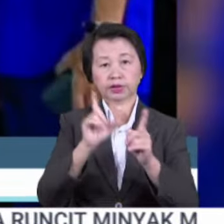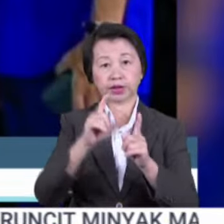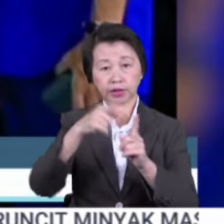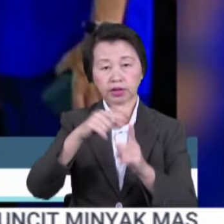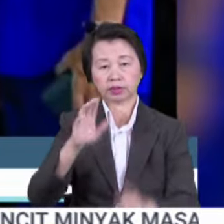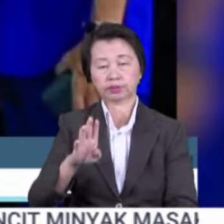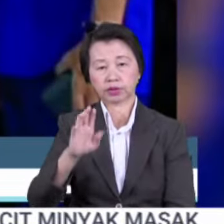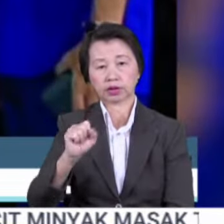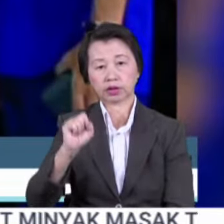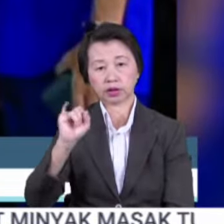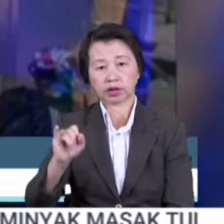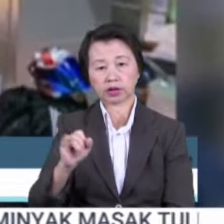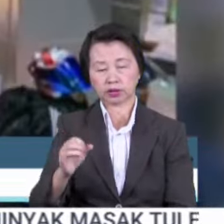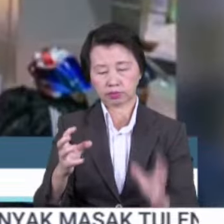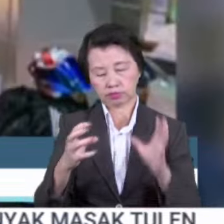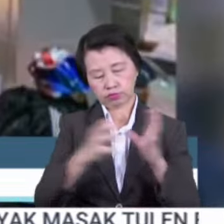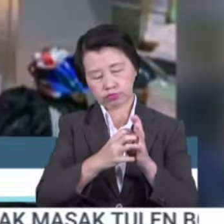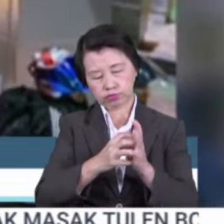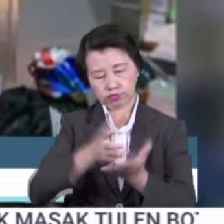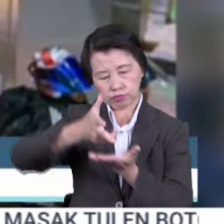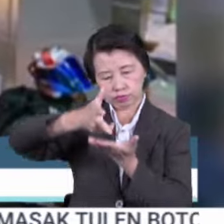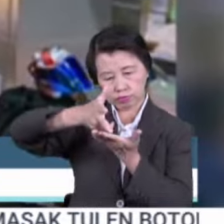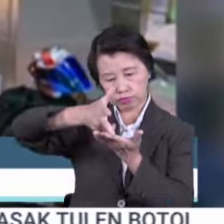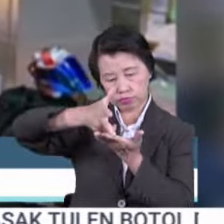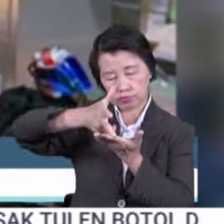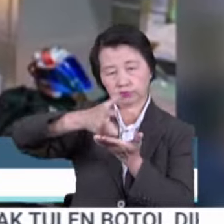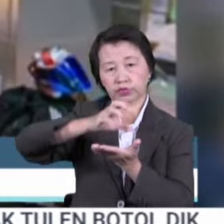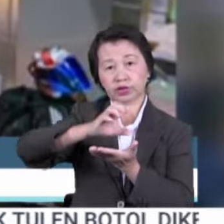dbsi melibatkan pemasangan Camry